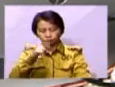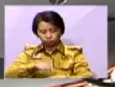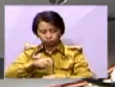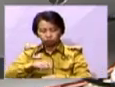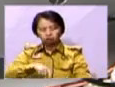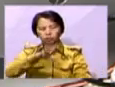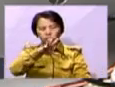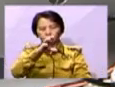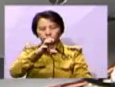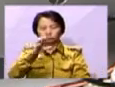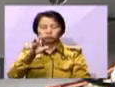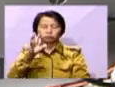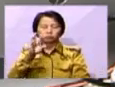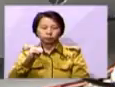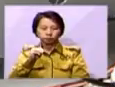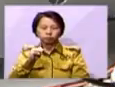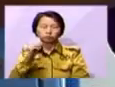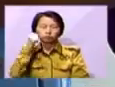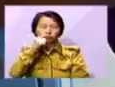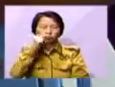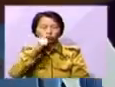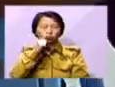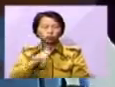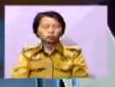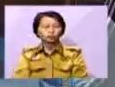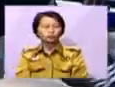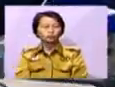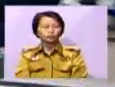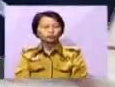masa 500 meter wanita.